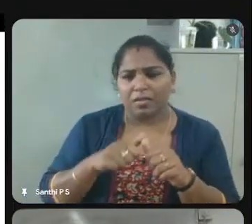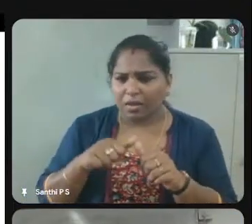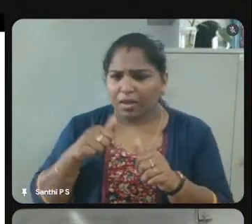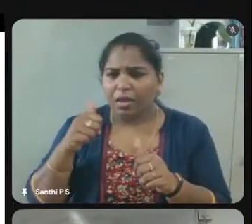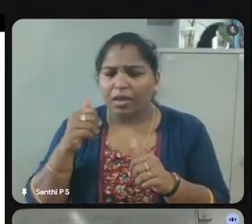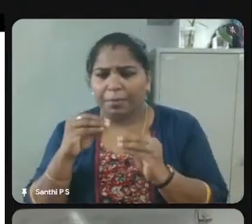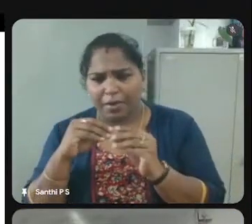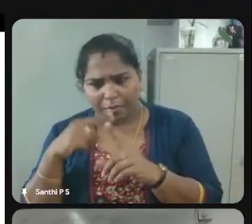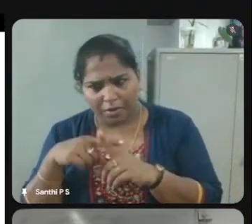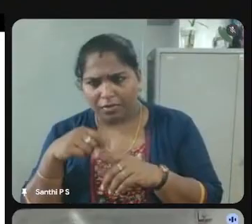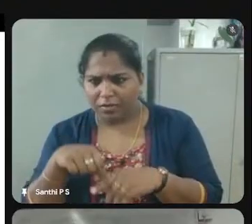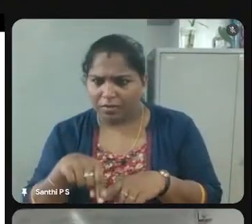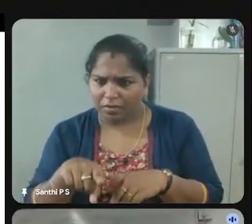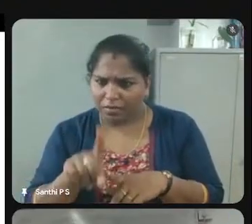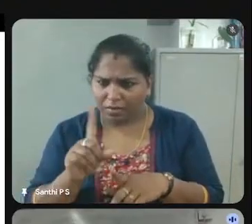സ്വന്തമായിട്ട് പഠിച്ചിട്ട് തന്നെ